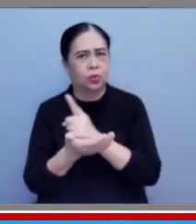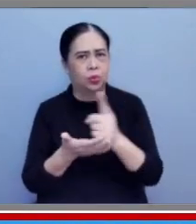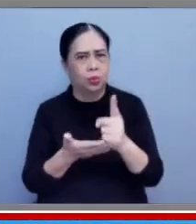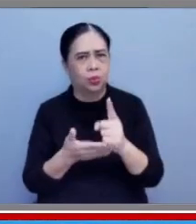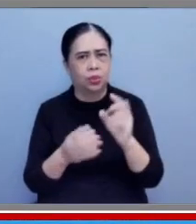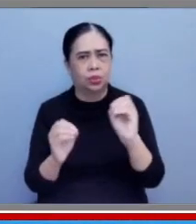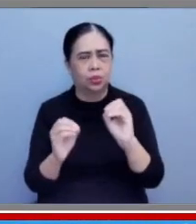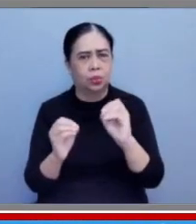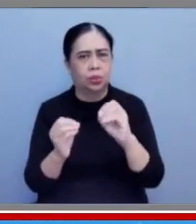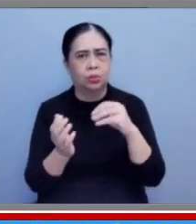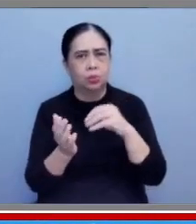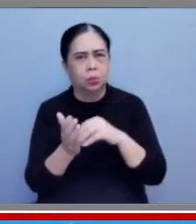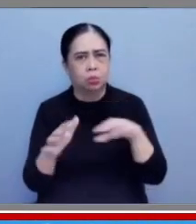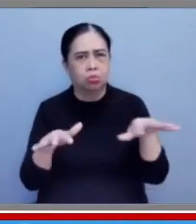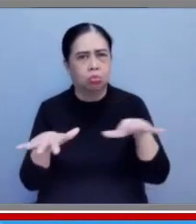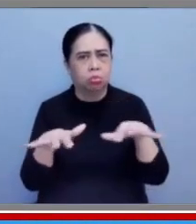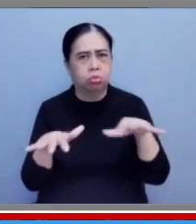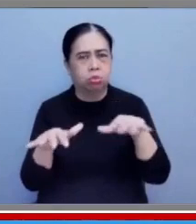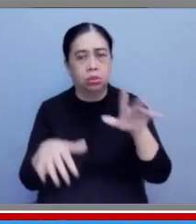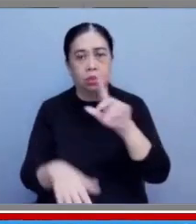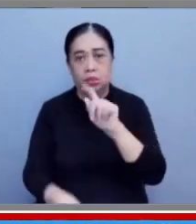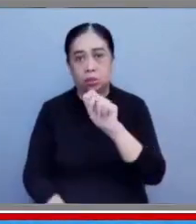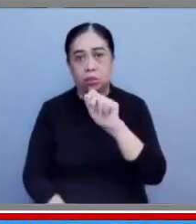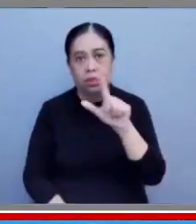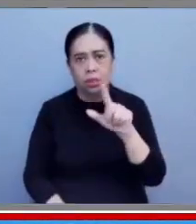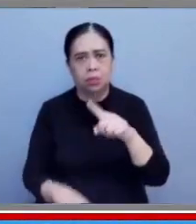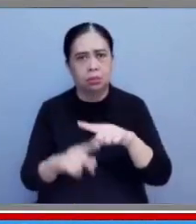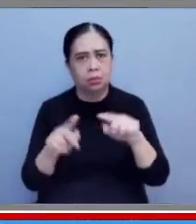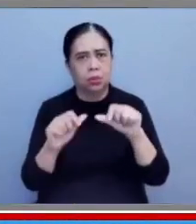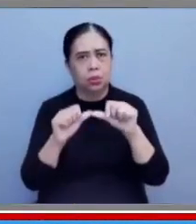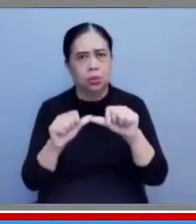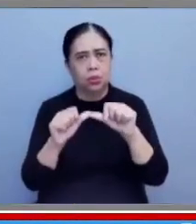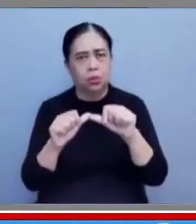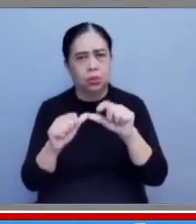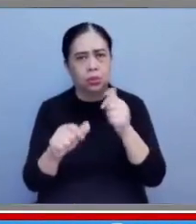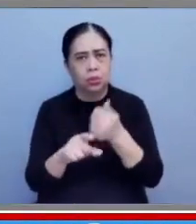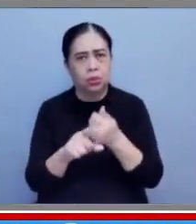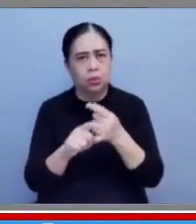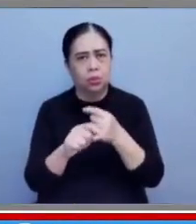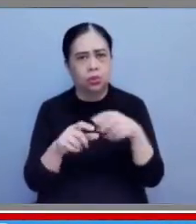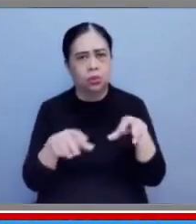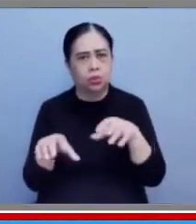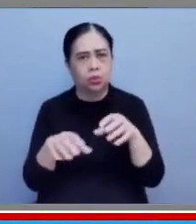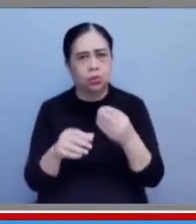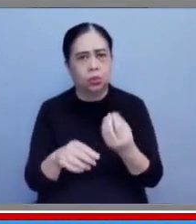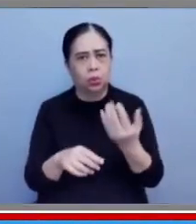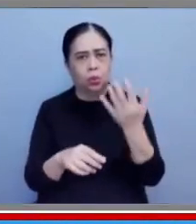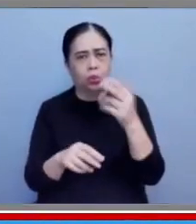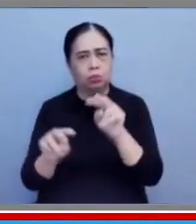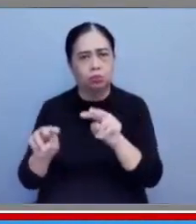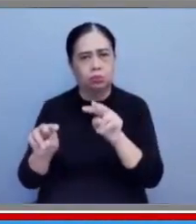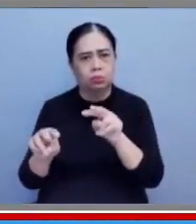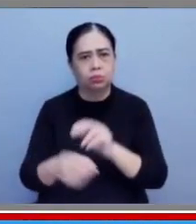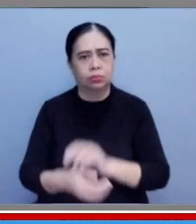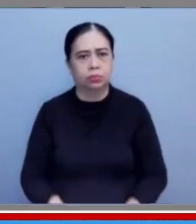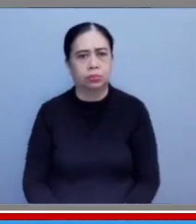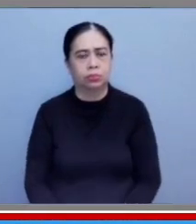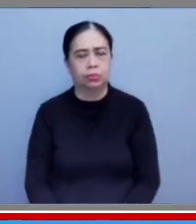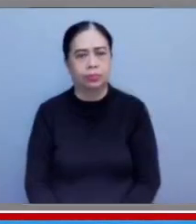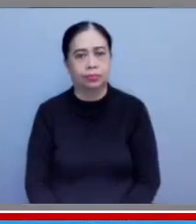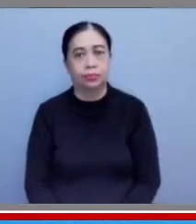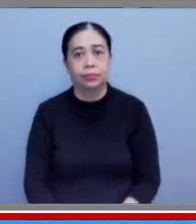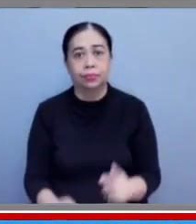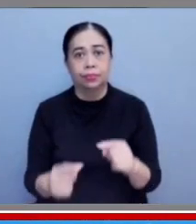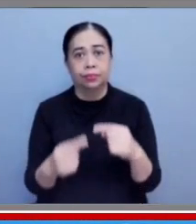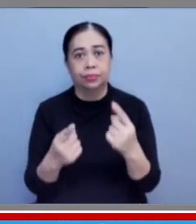volcanic earthquake sa Bulkang Taal pero patuloy pa rin ang kanilang aktibidad at m dito Raffy habang nananatili sa